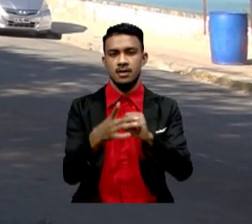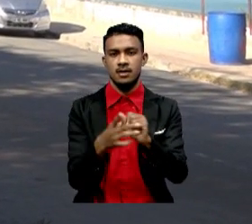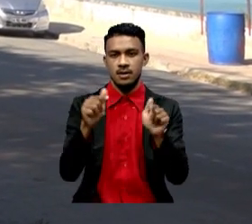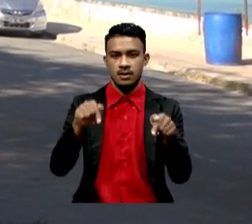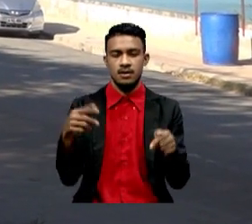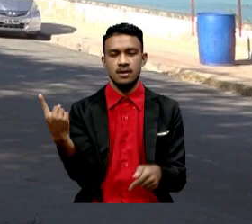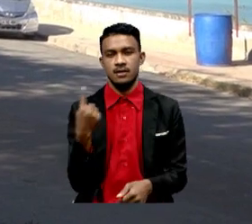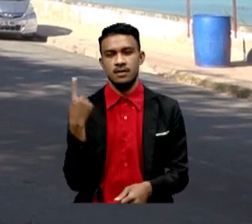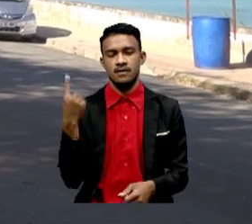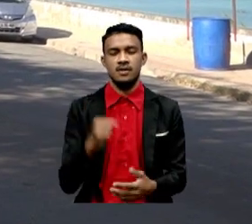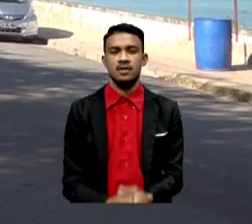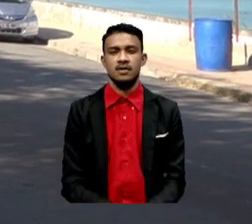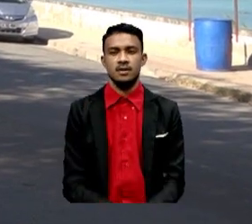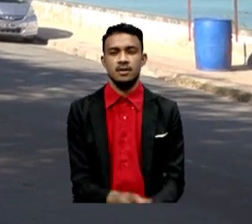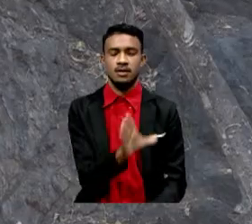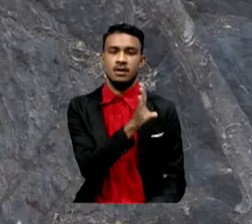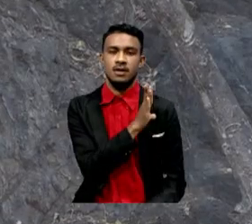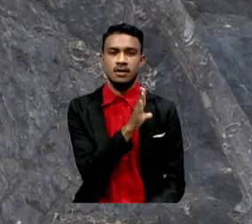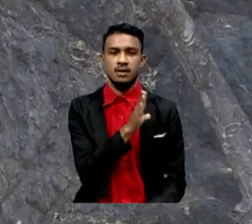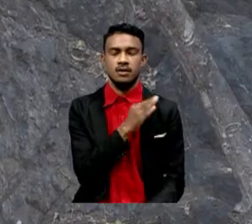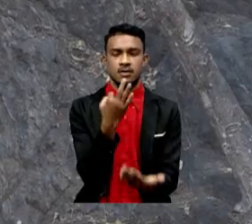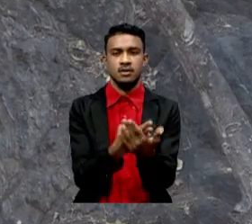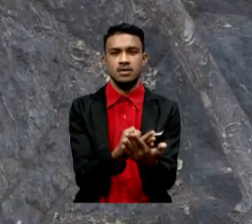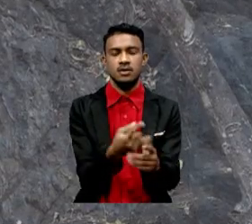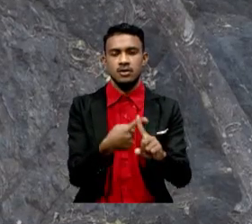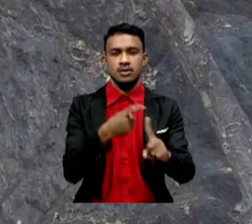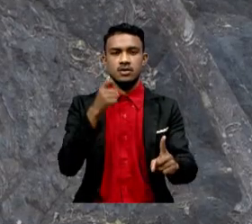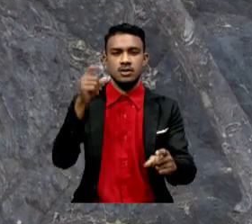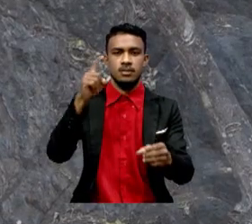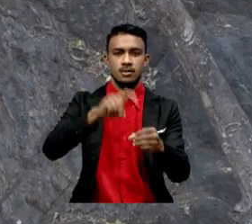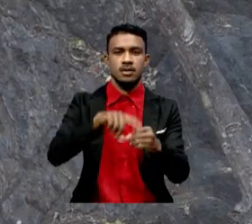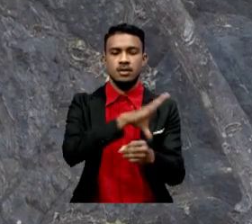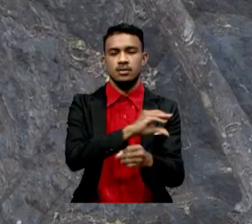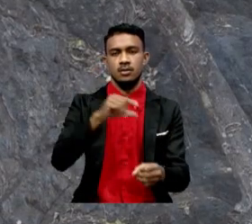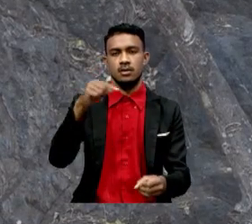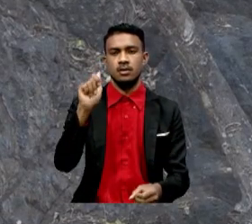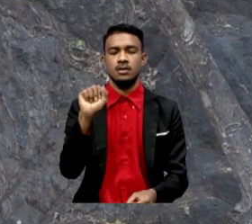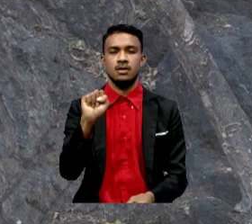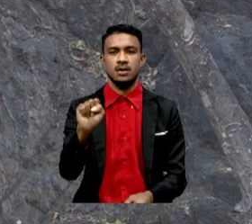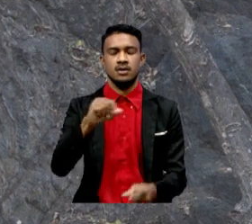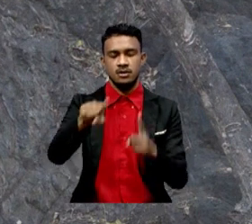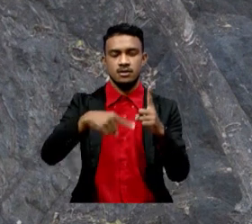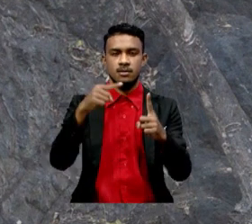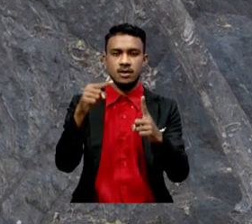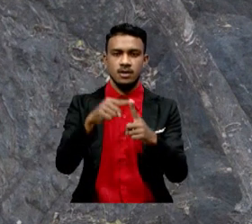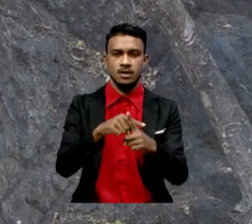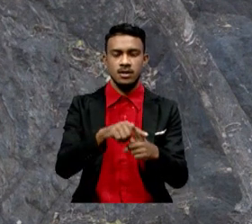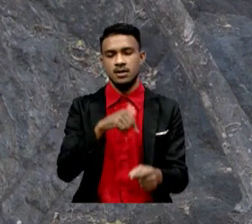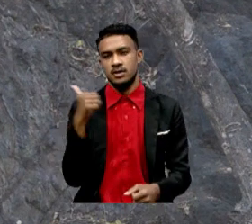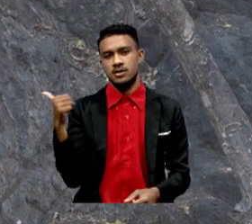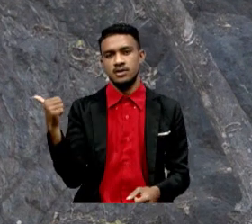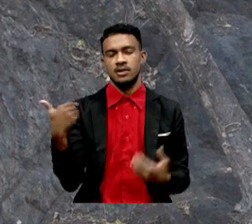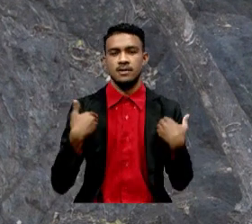na fatin? Hodi hein det reseita husi mina no gas? Tobang hira. Iha sorin seluk,